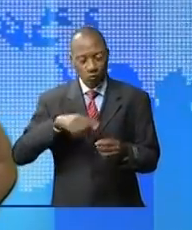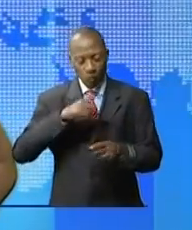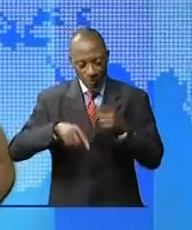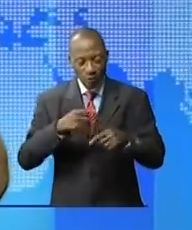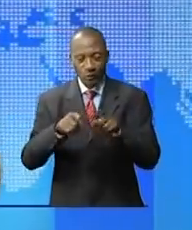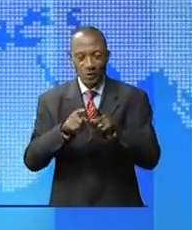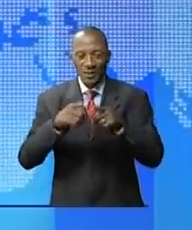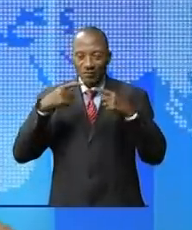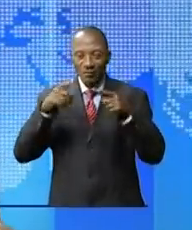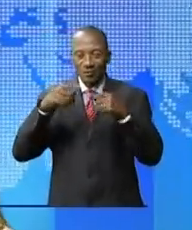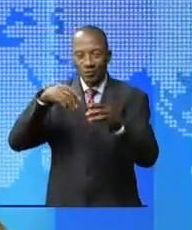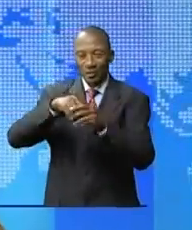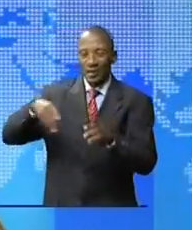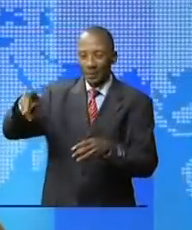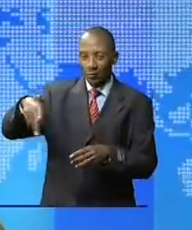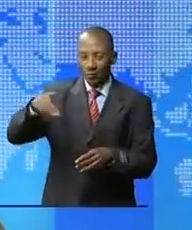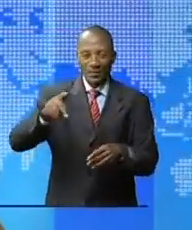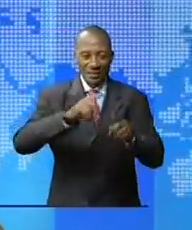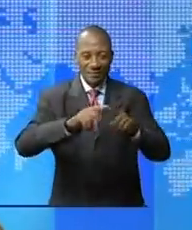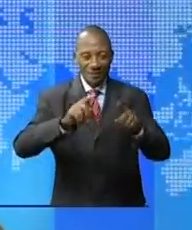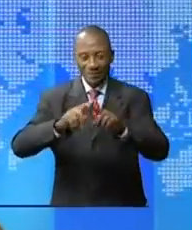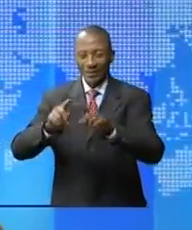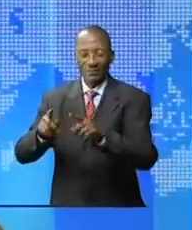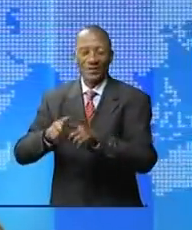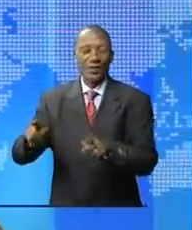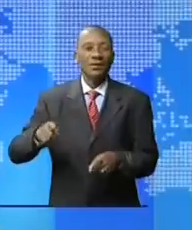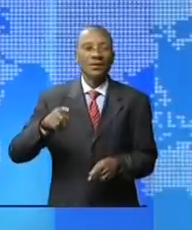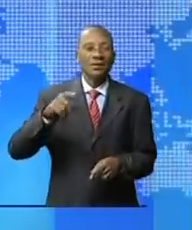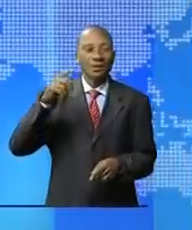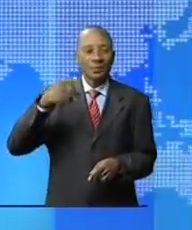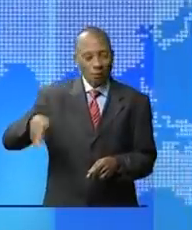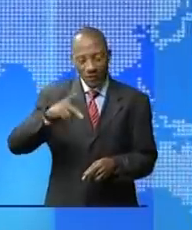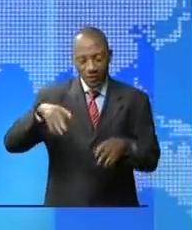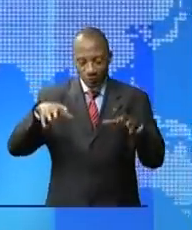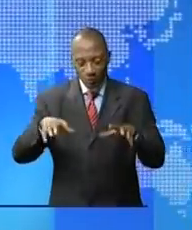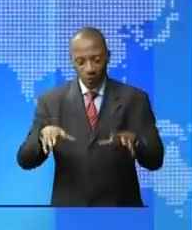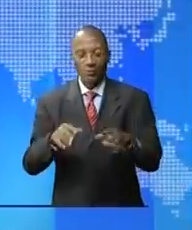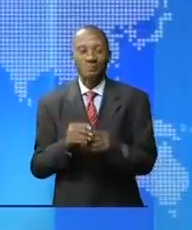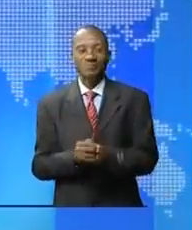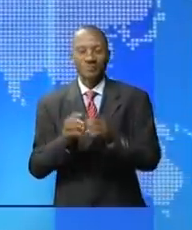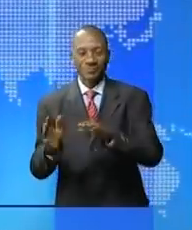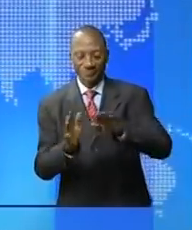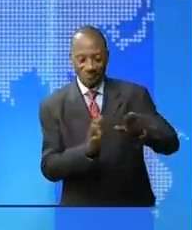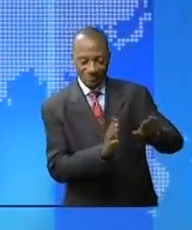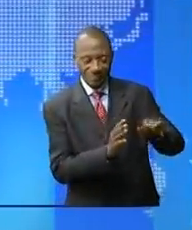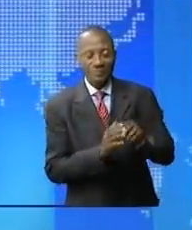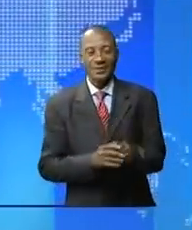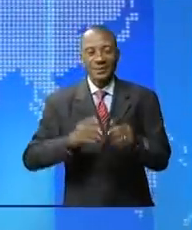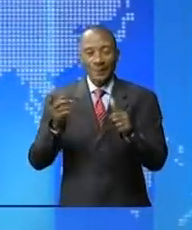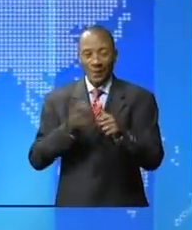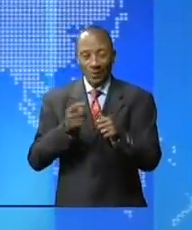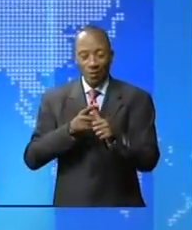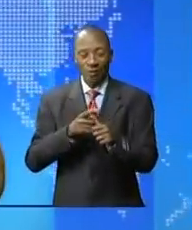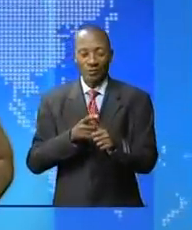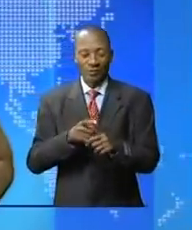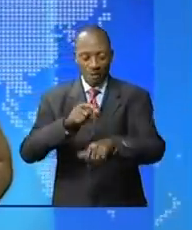République démocratique du Congo. De partout où vous nous suivez, soyez les bienvenus si vous nous rejoignez. Arrivé aux petites heures du matin